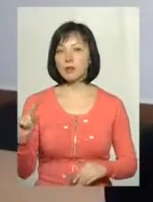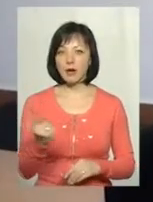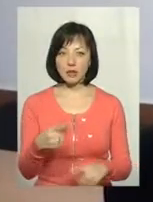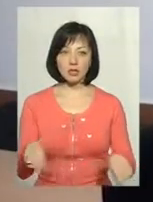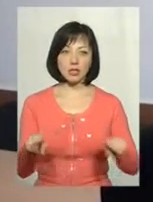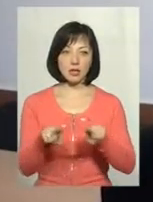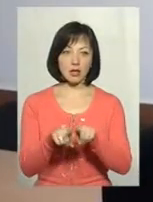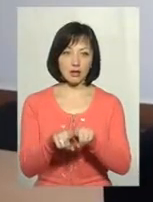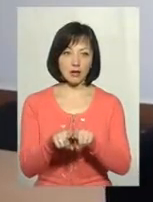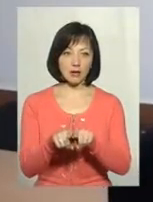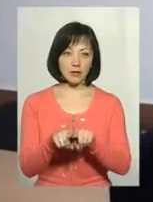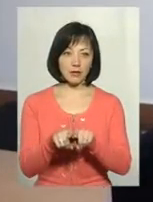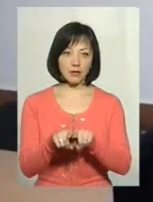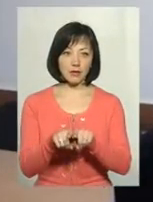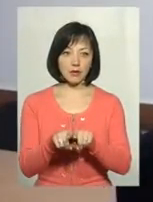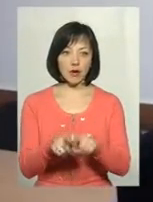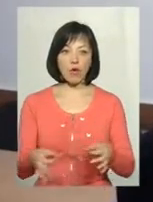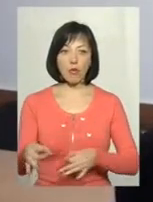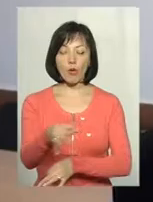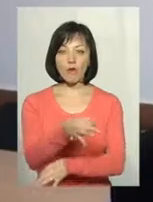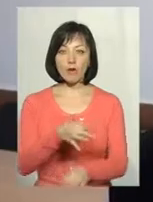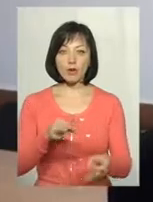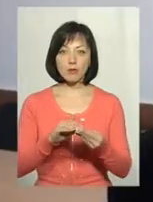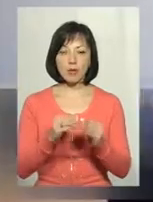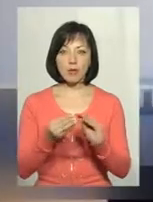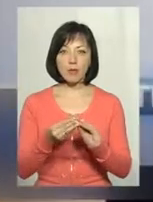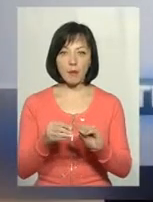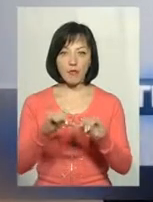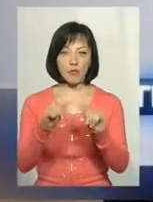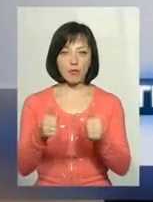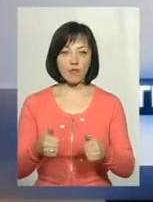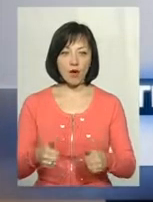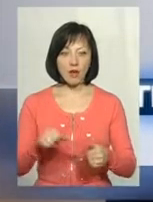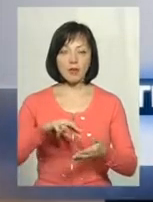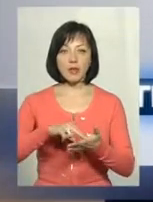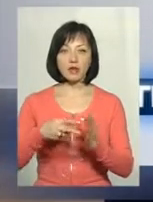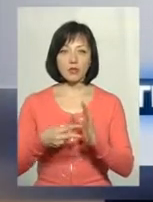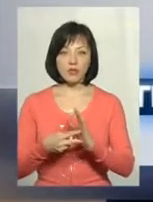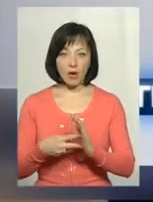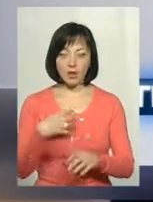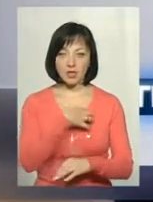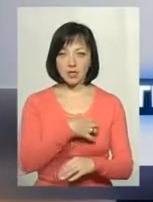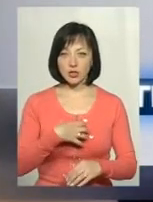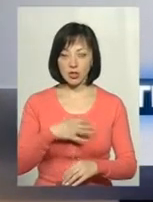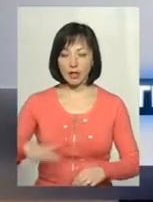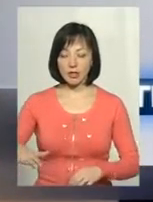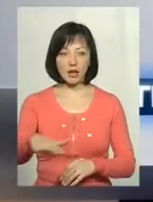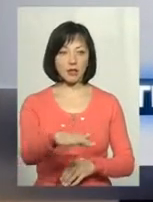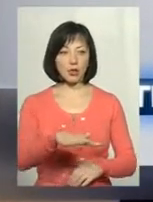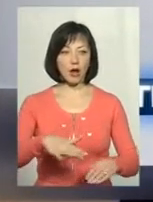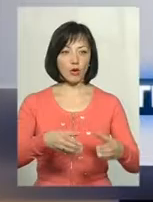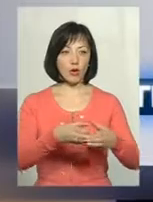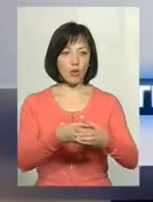таке групове обговорення проблем формування і планування стратегічного територіальної